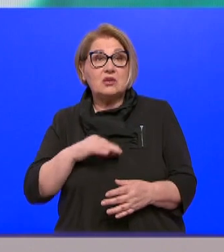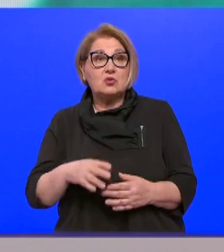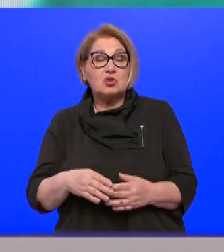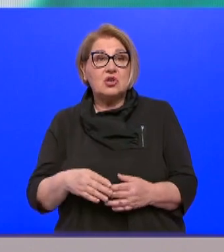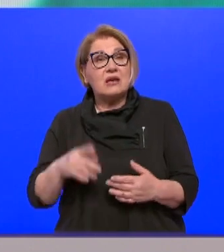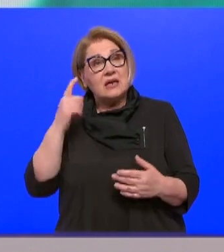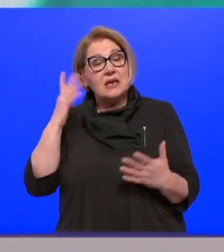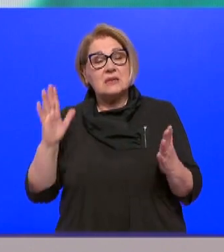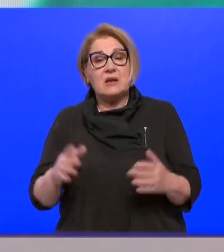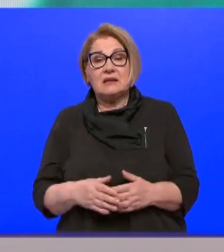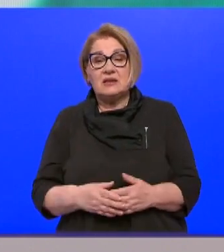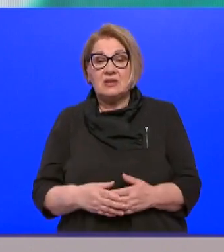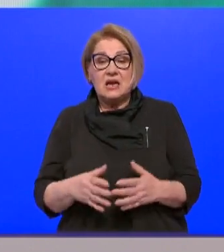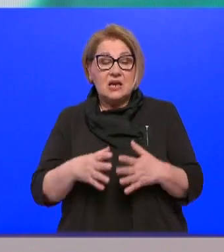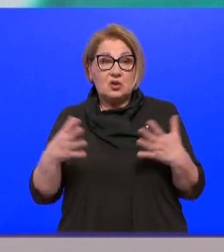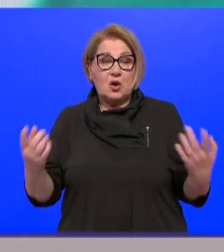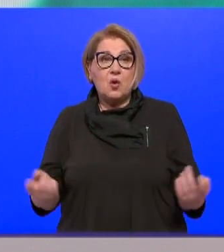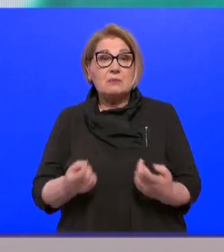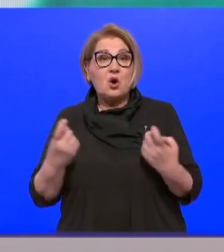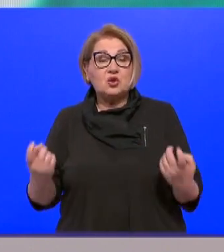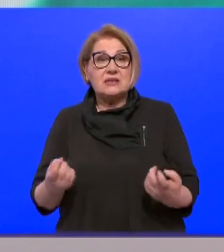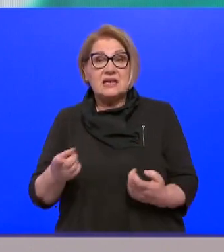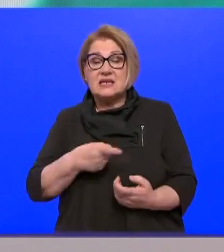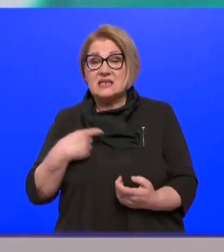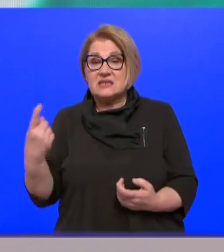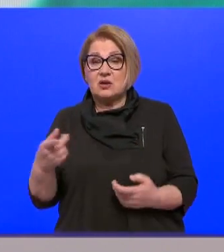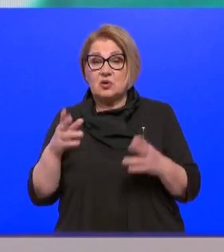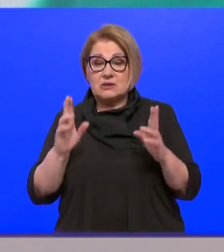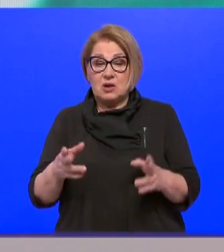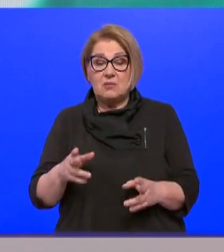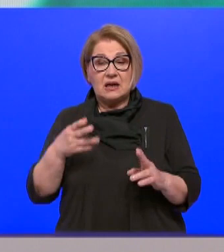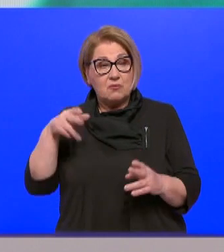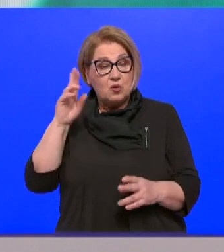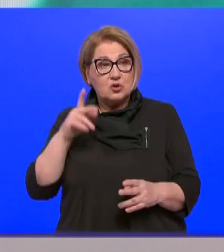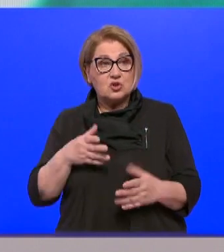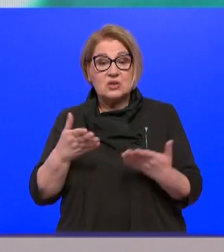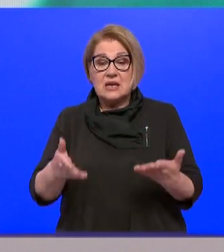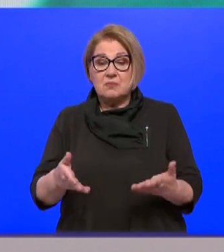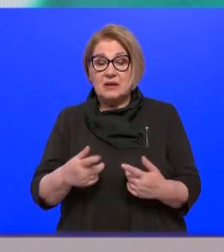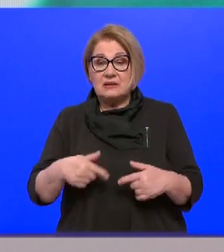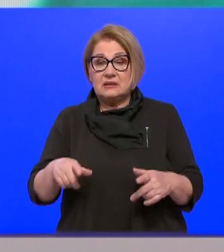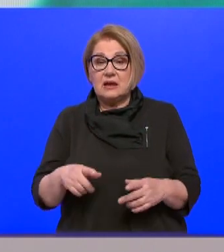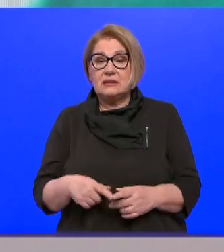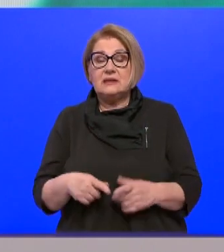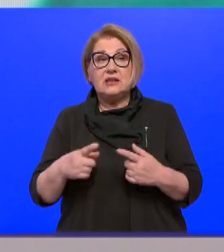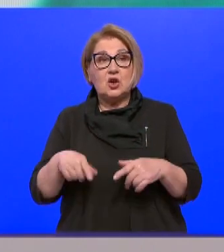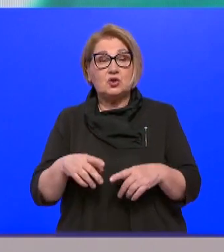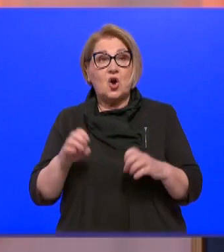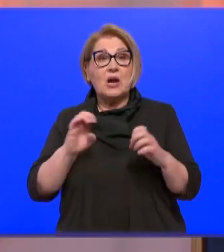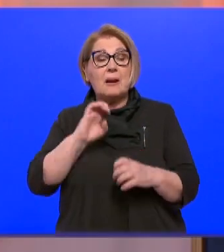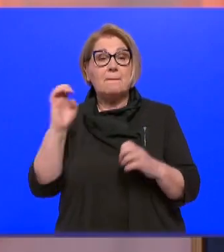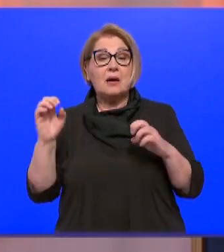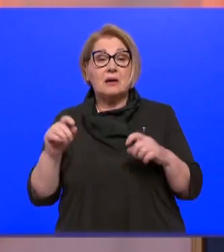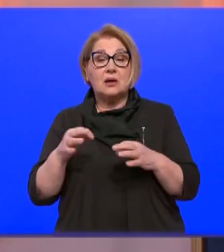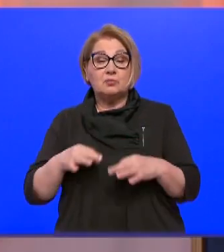i naravno jedan ogroman poticaj za sve nas koje smo imali priliku biti dio tog velikog i divnog projekta. Molim vas, evo, ovo